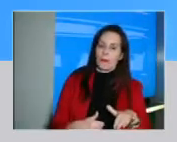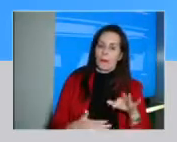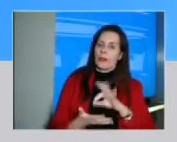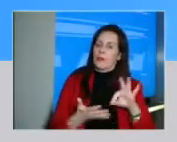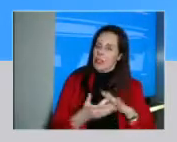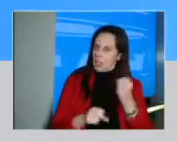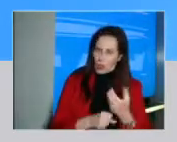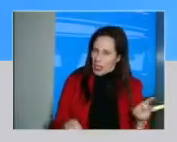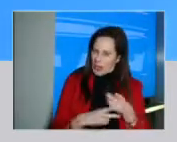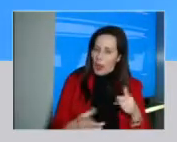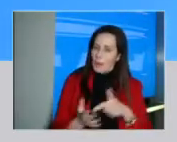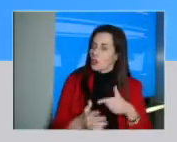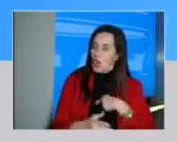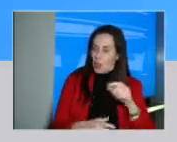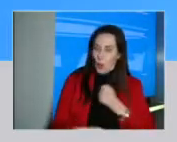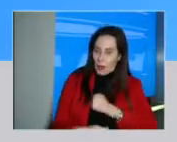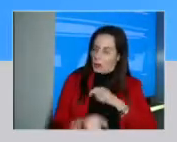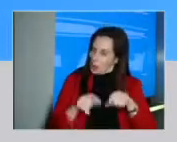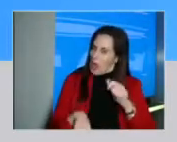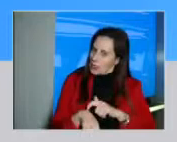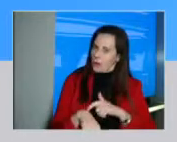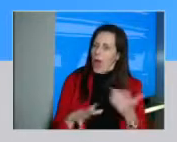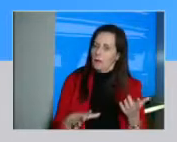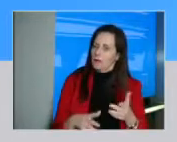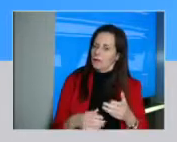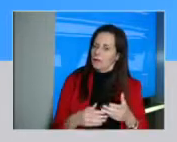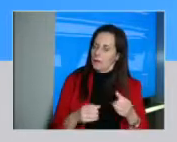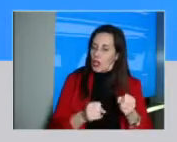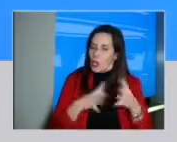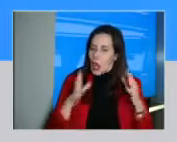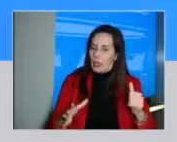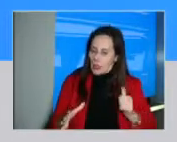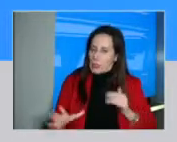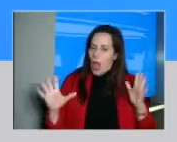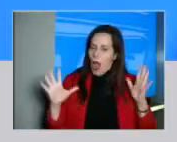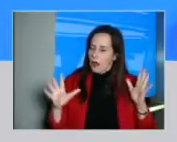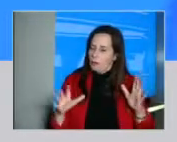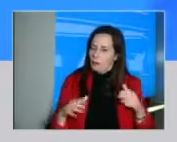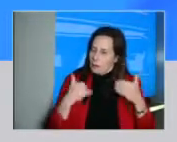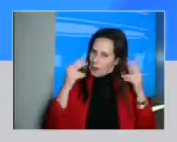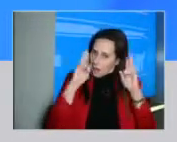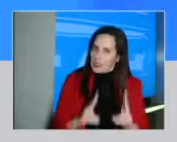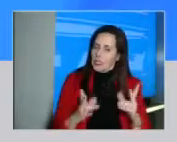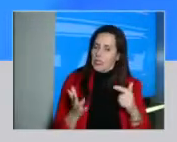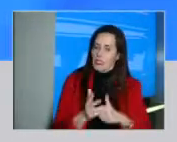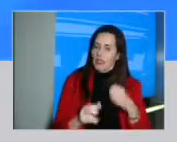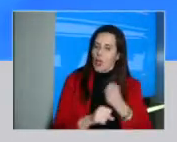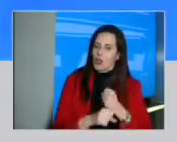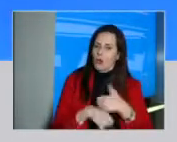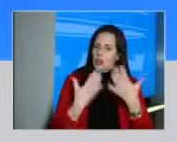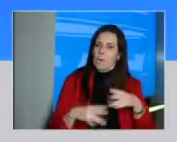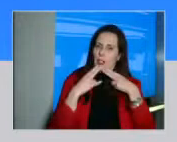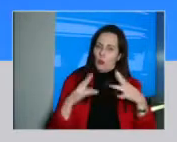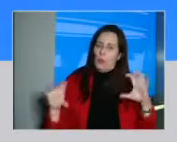משרד תעסוקה. בגלל שאנחנו לא בקנדה, הגיע הזמן לשחרר את צהל מהנטל הזה, הנטל החברתי של לעסוק בלתת